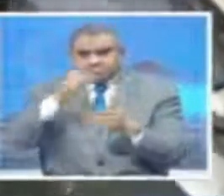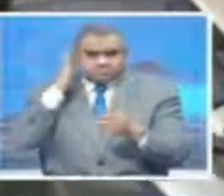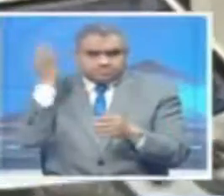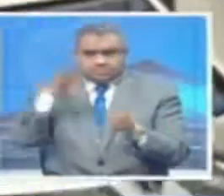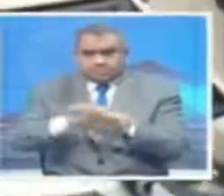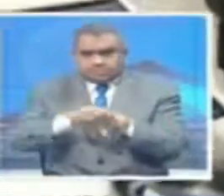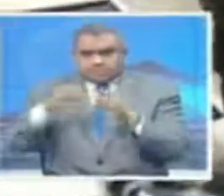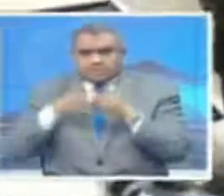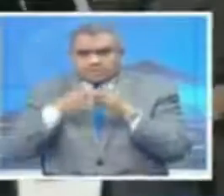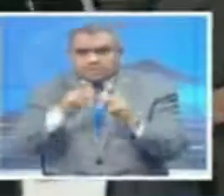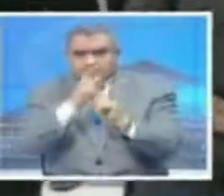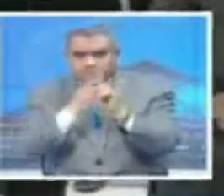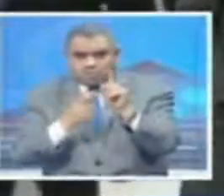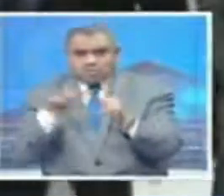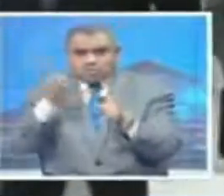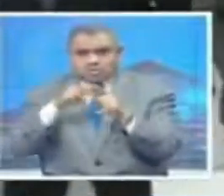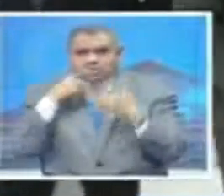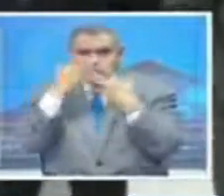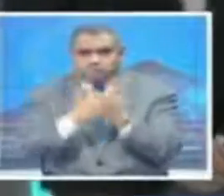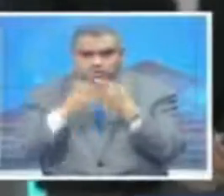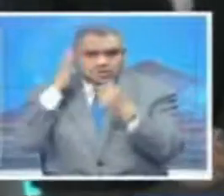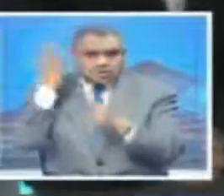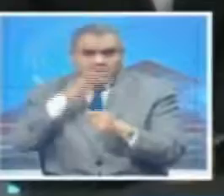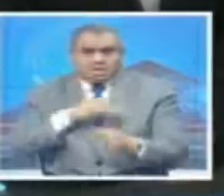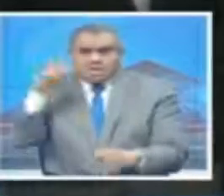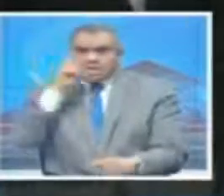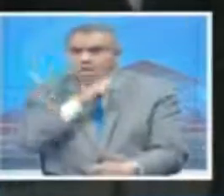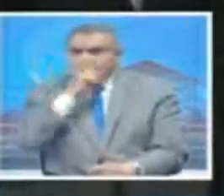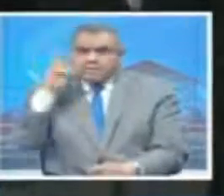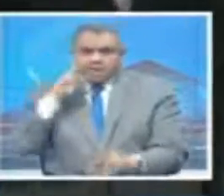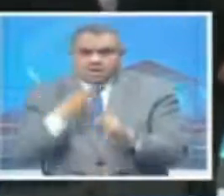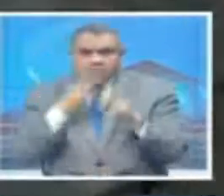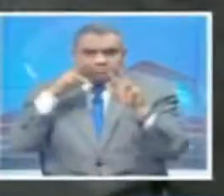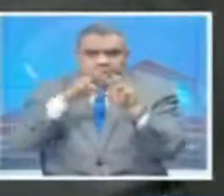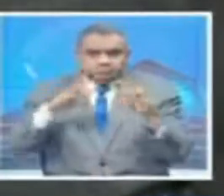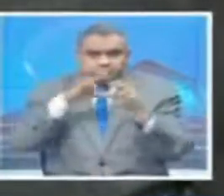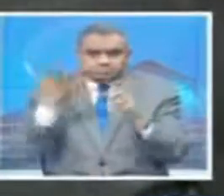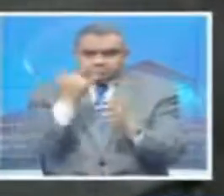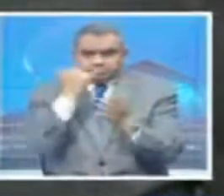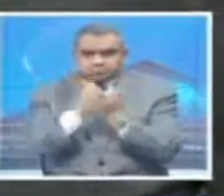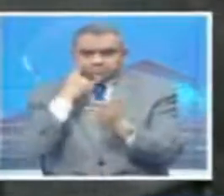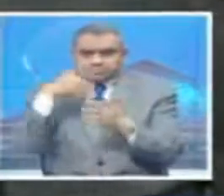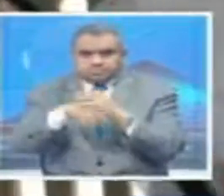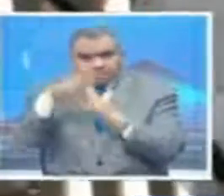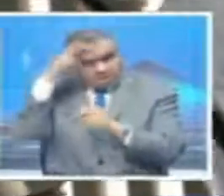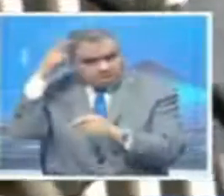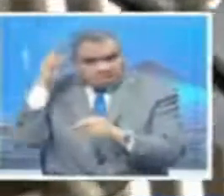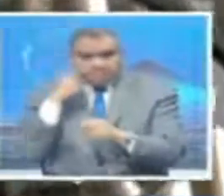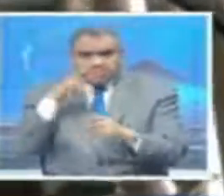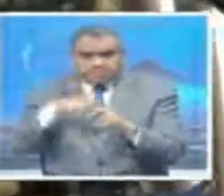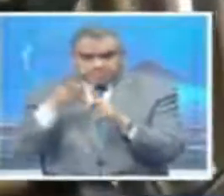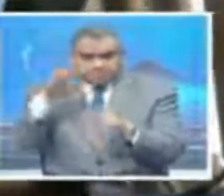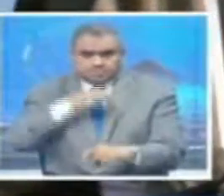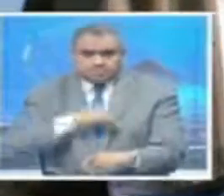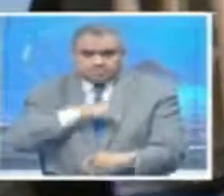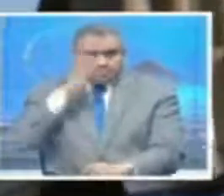إنشاء الغواصات. كما تفقد شركة الحمراء الإماراتية المتخصصة في مجالات الأمن السيبراني، وأعرب عن